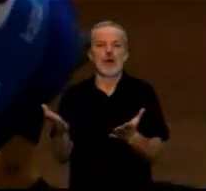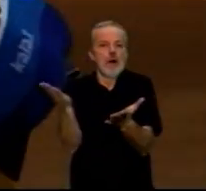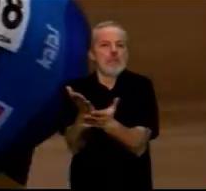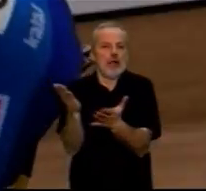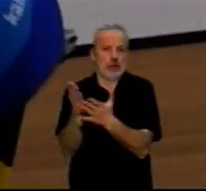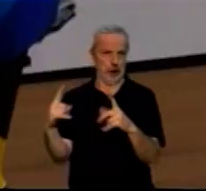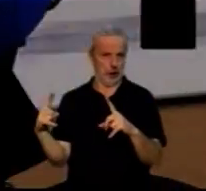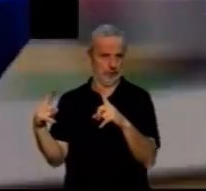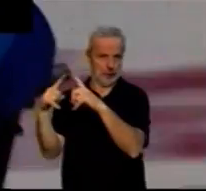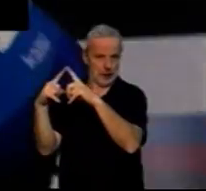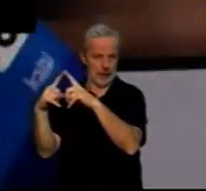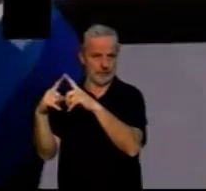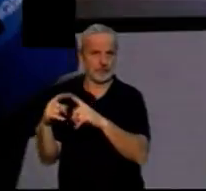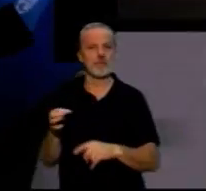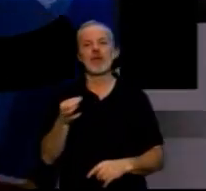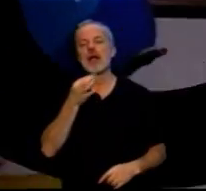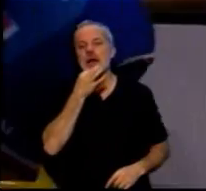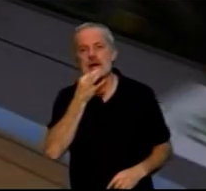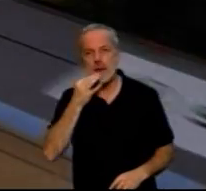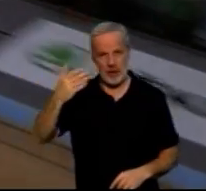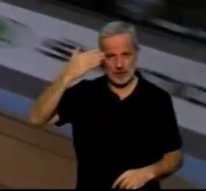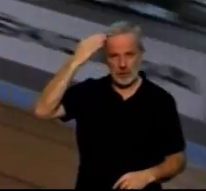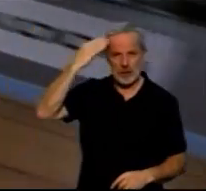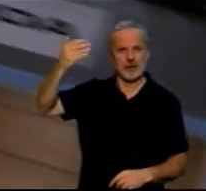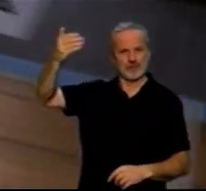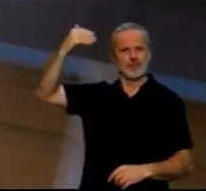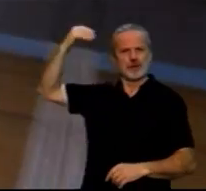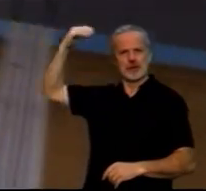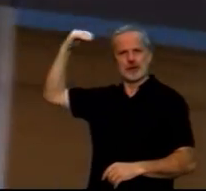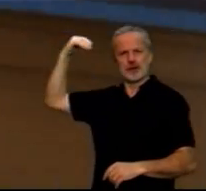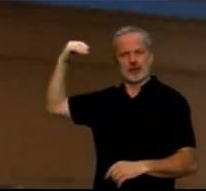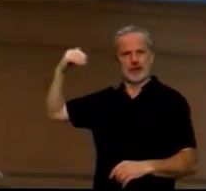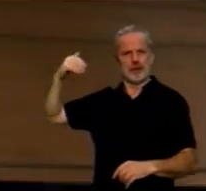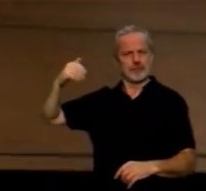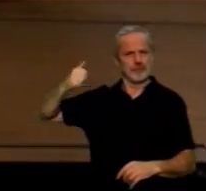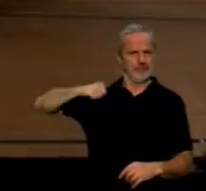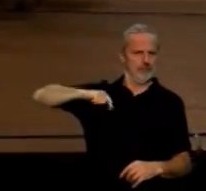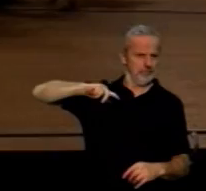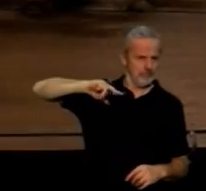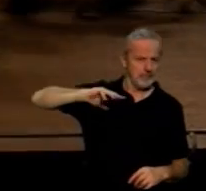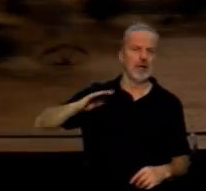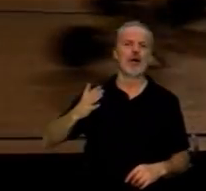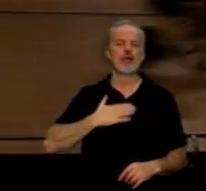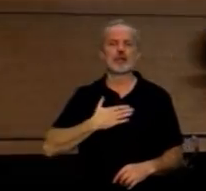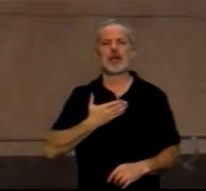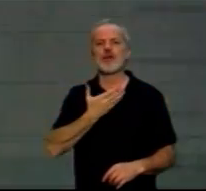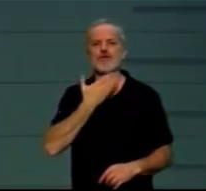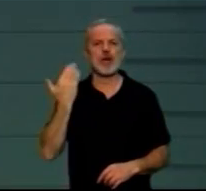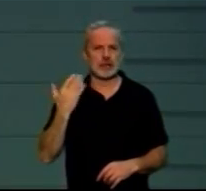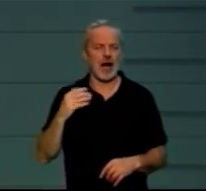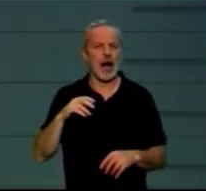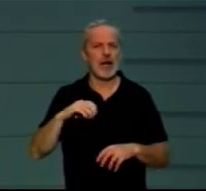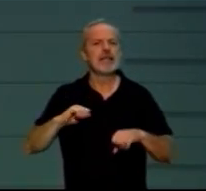Já, když si vzpomeneme pár let zpět, jak vypadala česká silniční cyklistika a jak vypadá dneska, tak si myslím, že